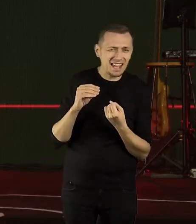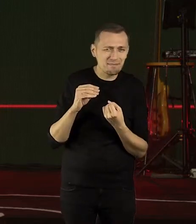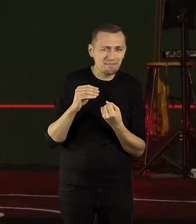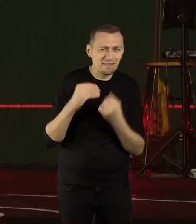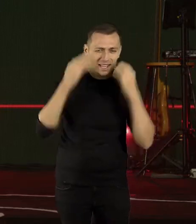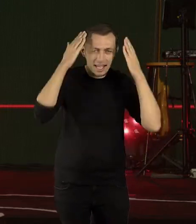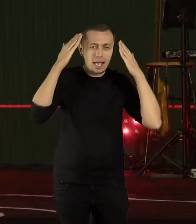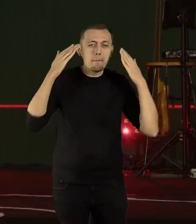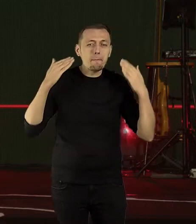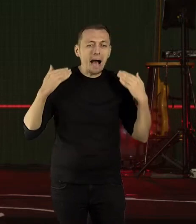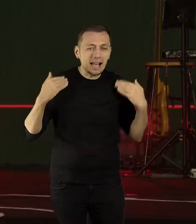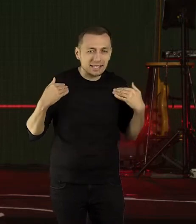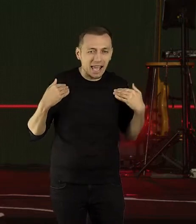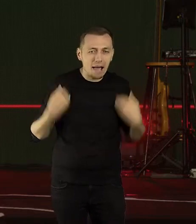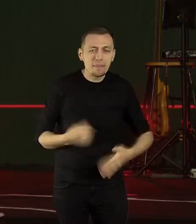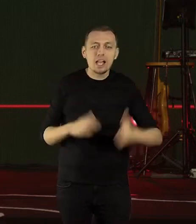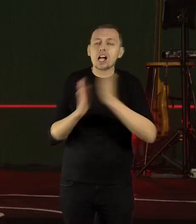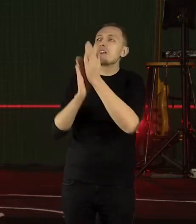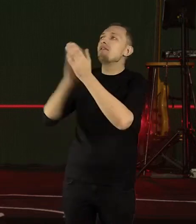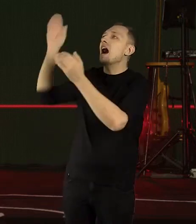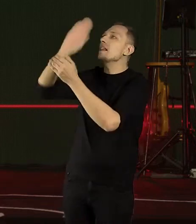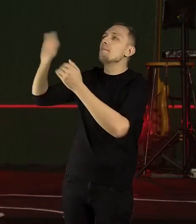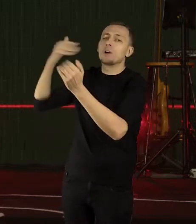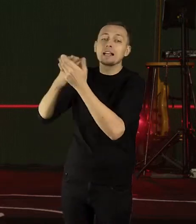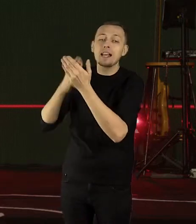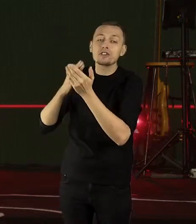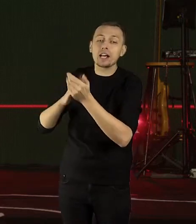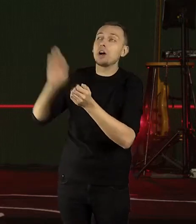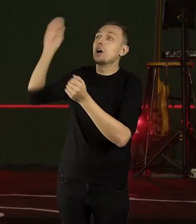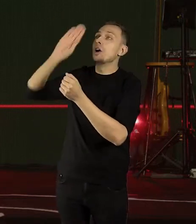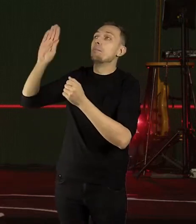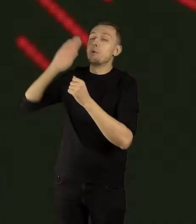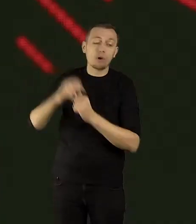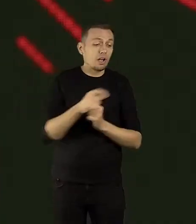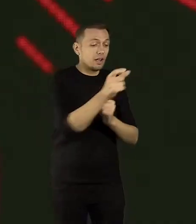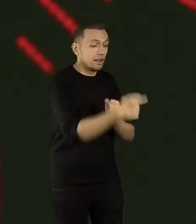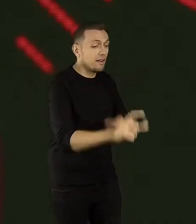rzeczy, które sprawiły, że świat ją przeoczył.